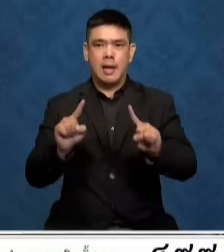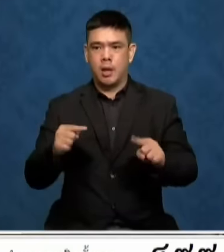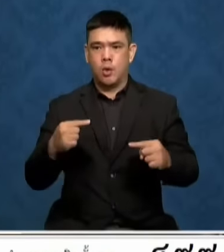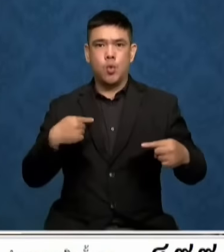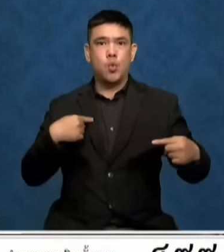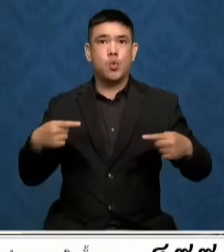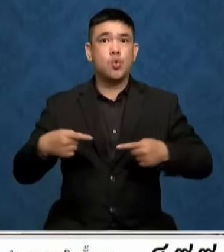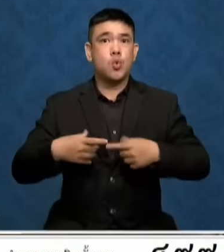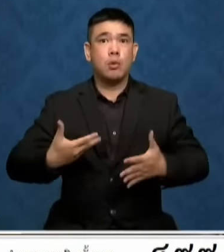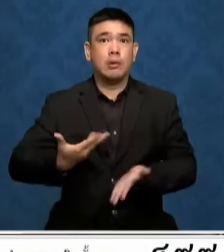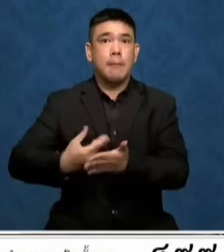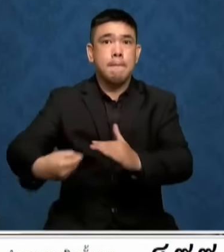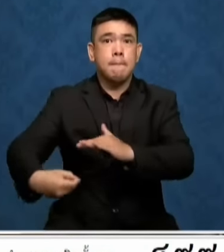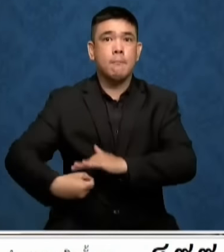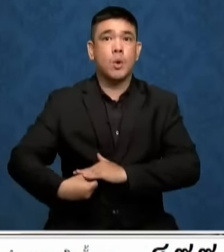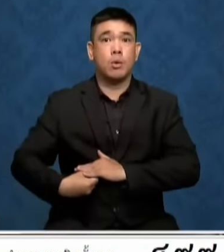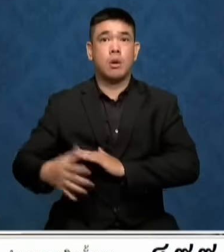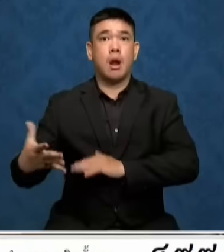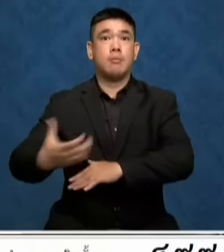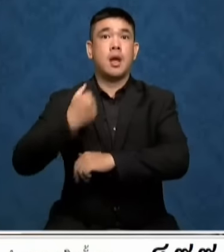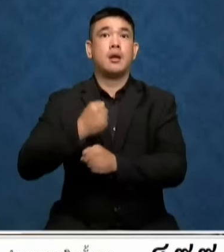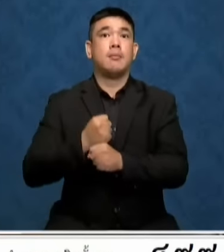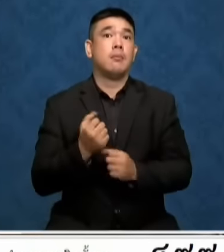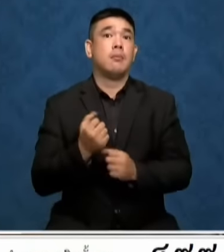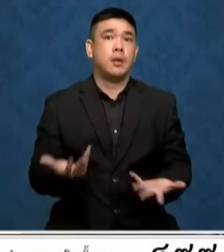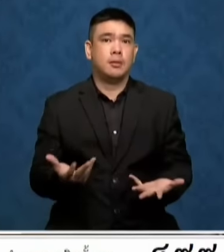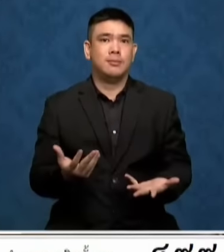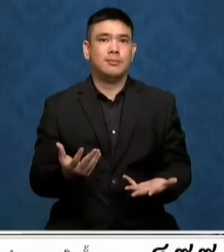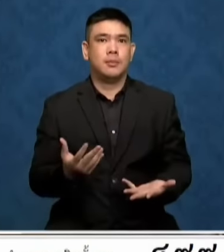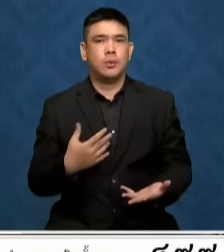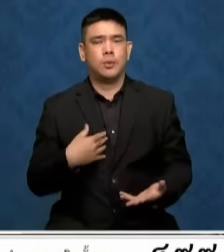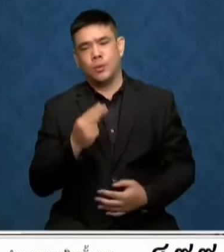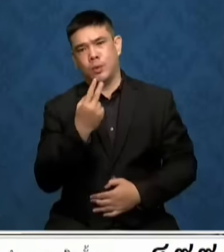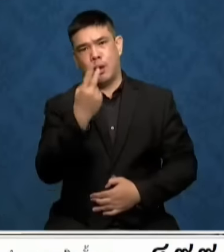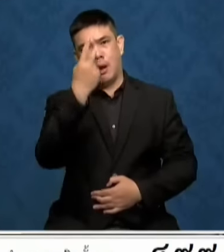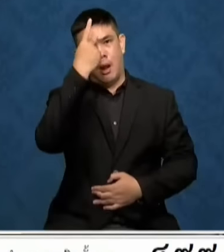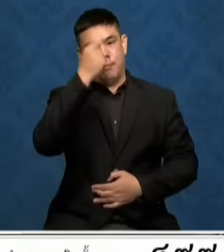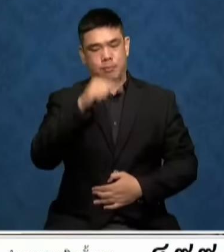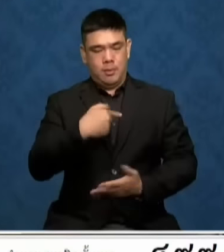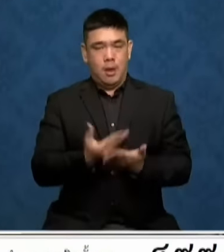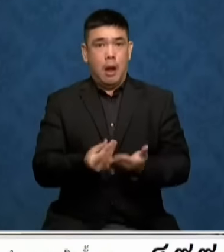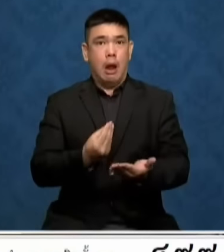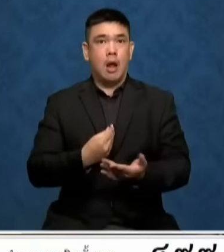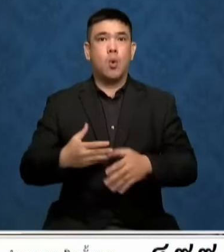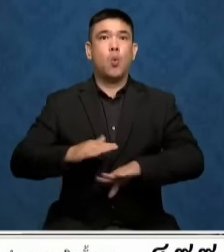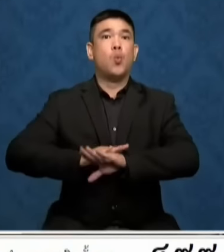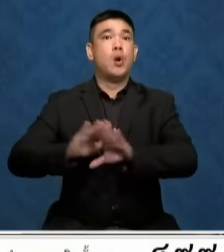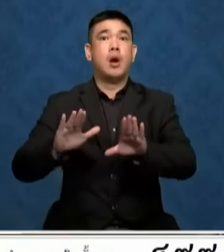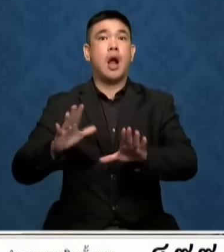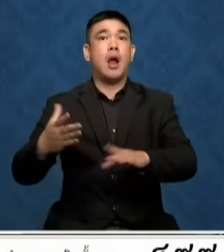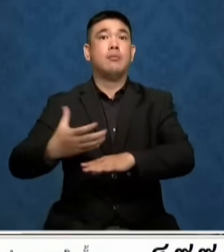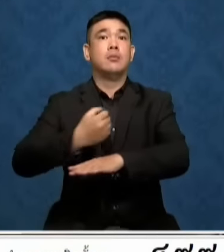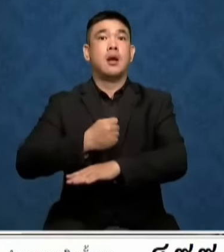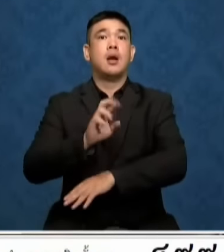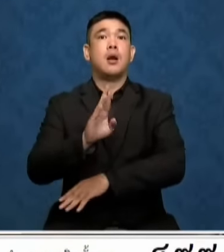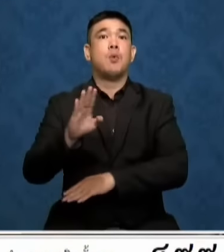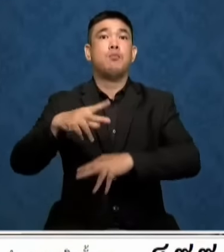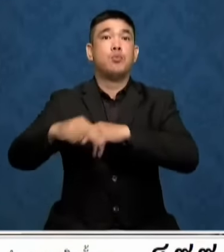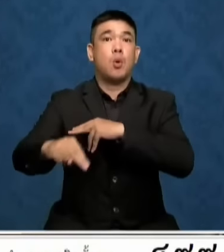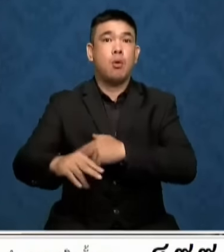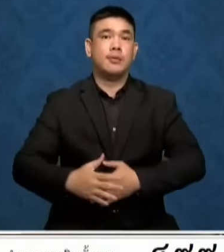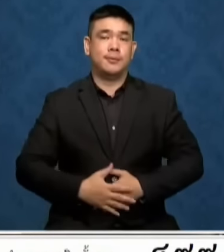ไปขัดผลประโยชน์กับกลุ่มผู้มีอำนาจชะตากรรมอาจลงเอยด้วยการถูกใช้อำนาจนอกระบบ